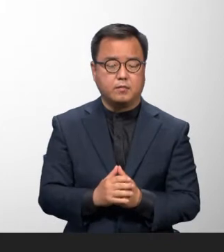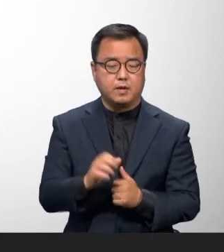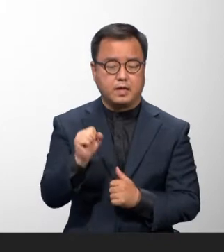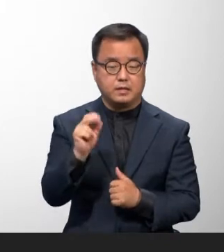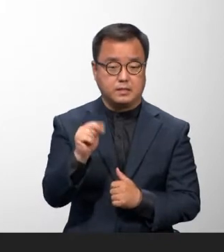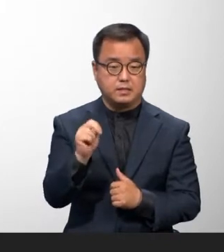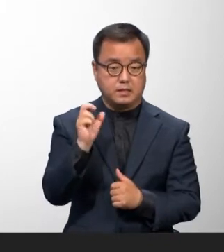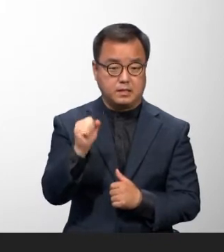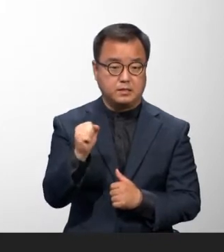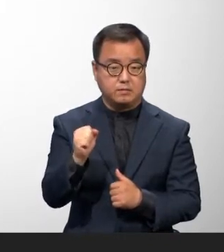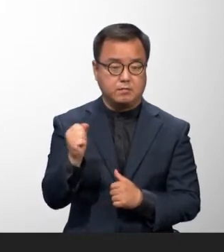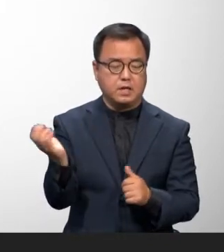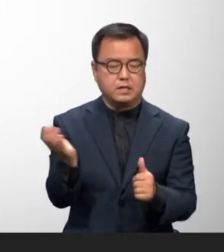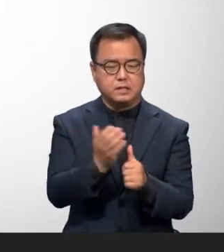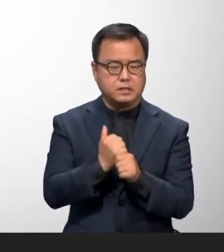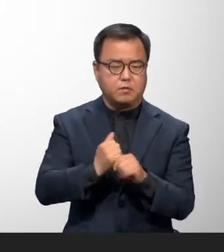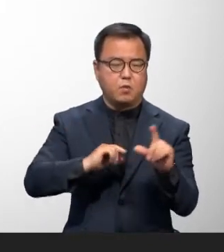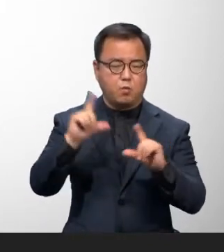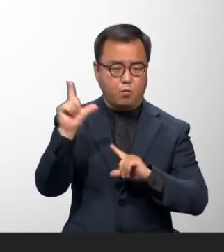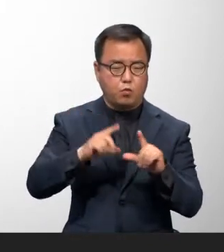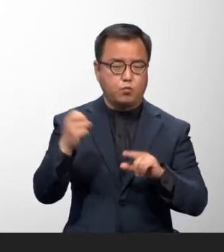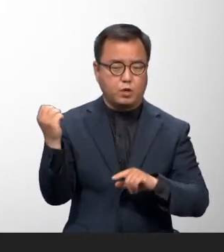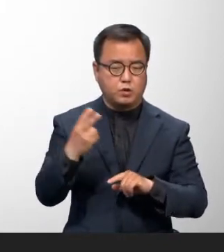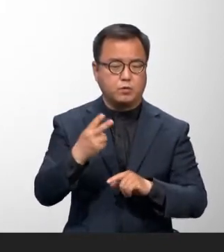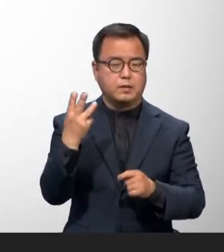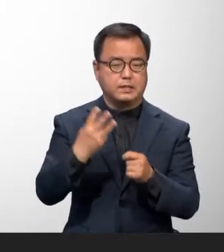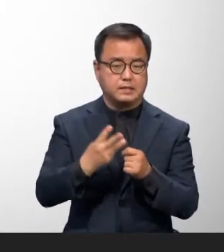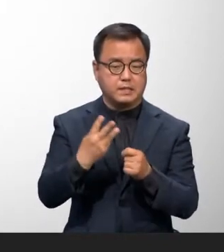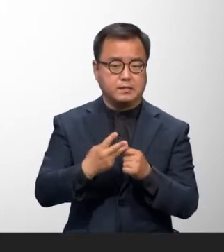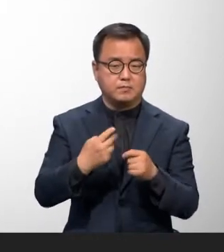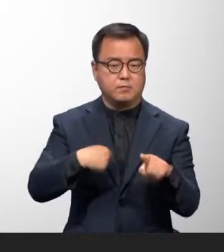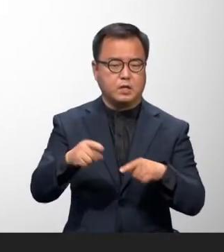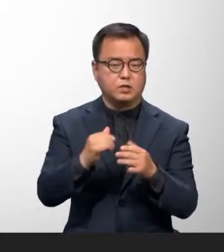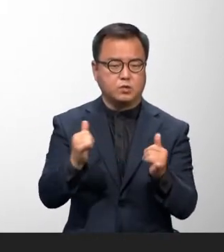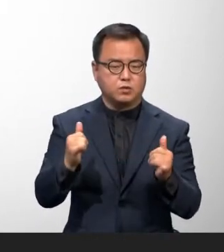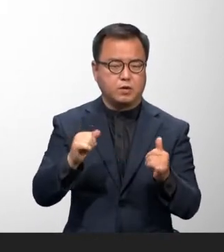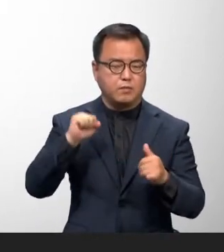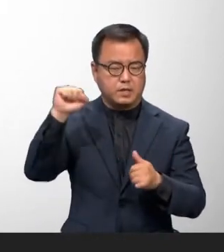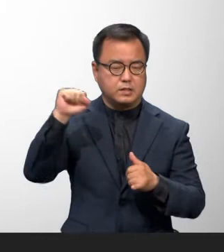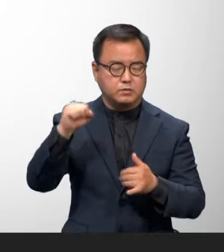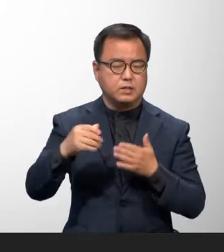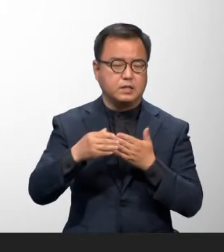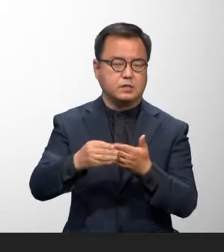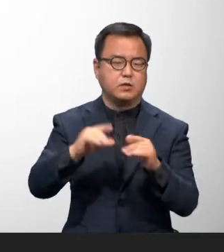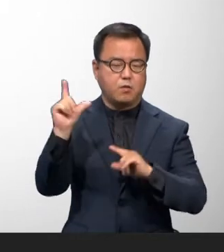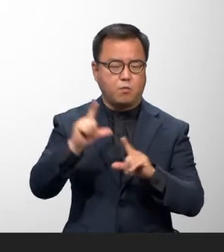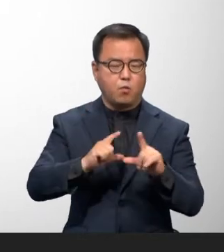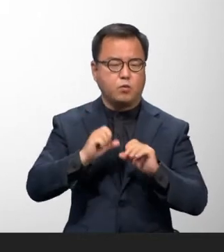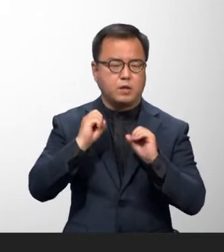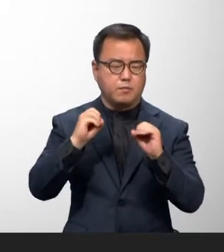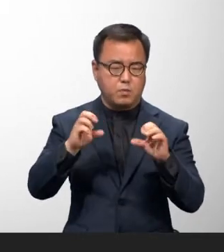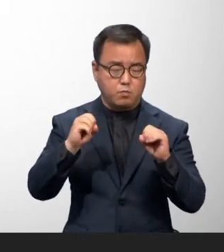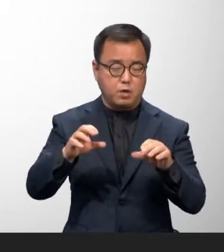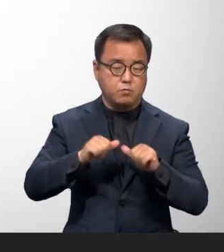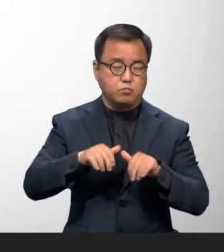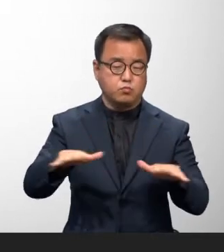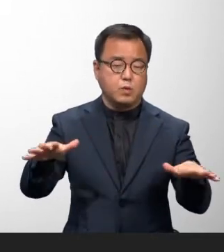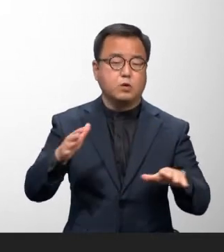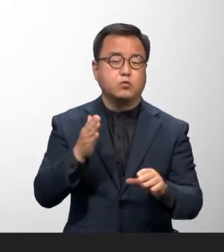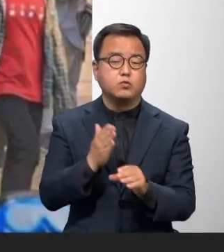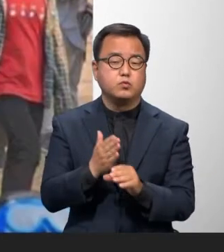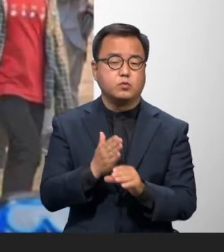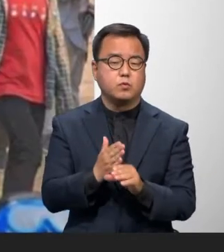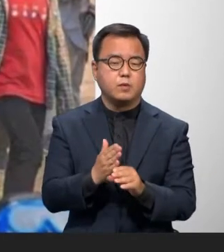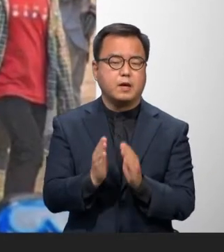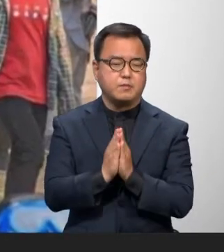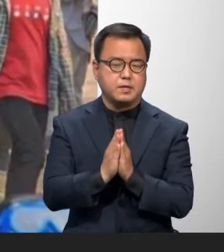SNS에서는 그의 체포 장면과 함께 세 명의 지도자가 시위대를 이끄는 모습이 빠르게 퍼지고 있습니다. 미얀마